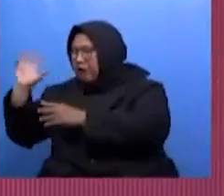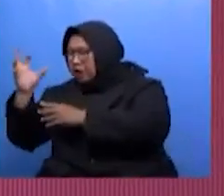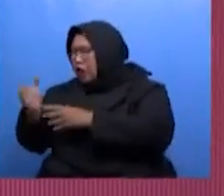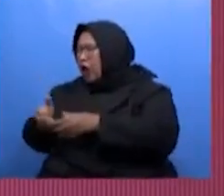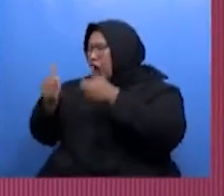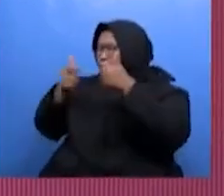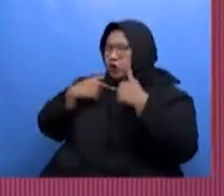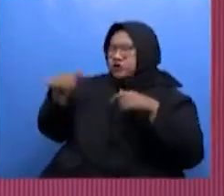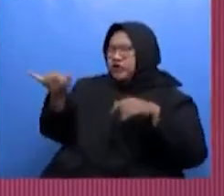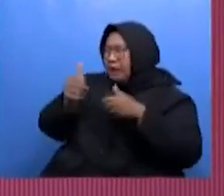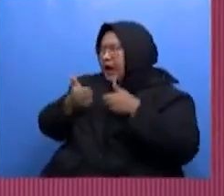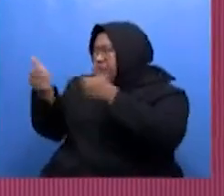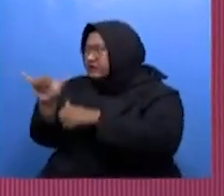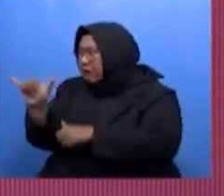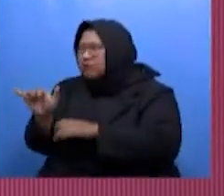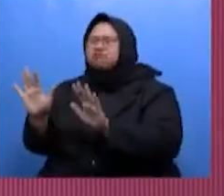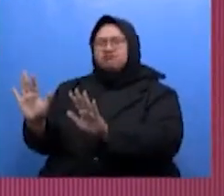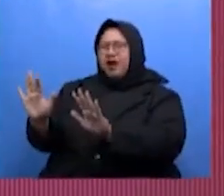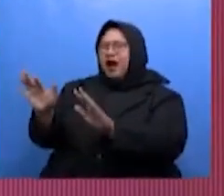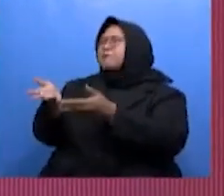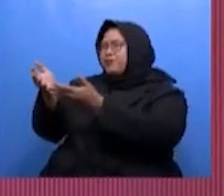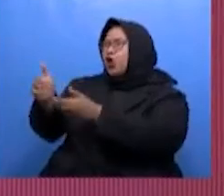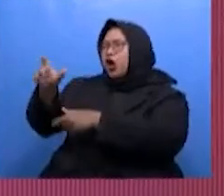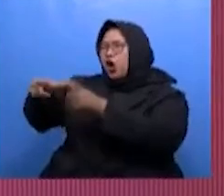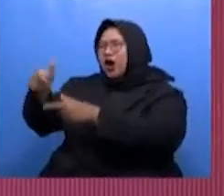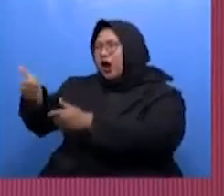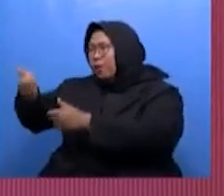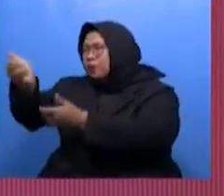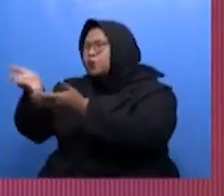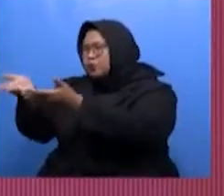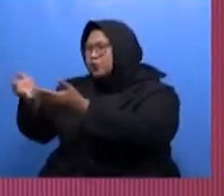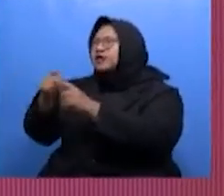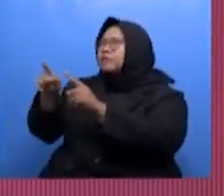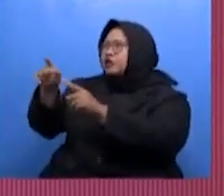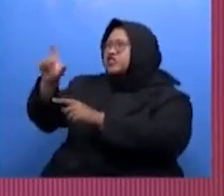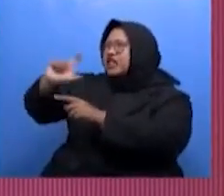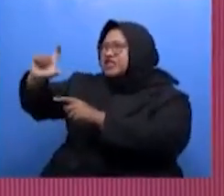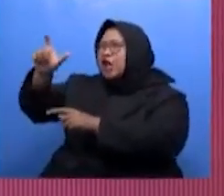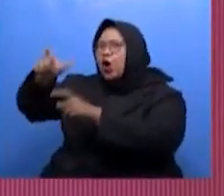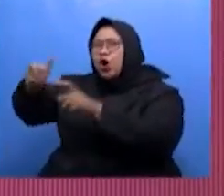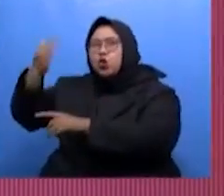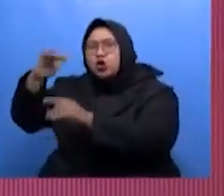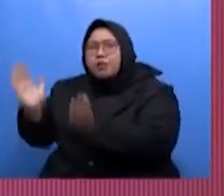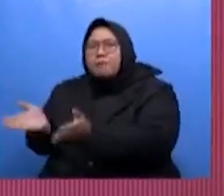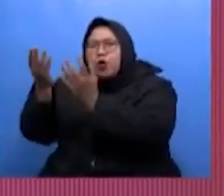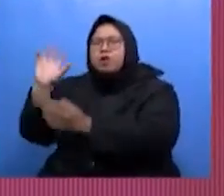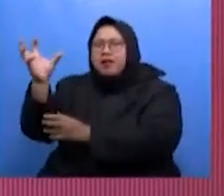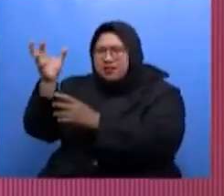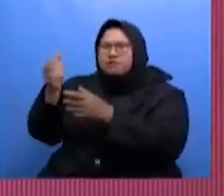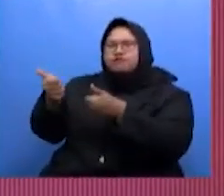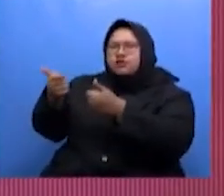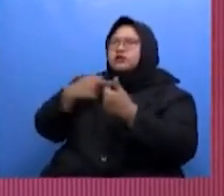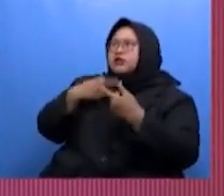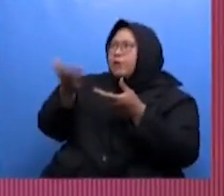kami hanya berkeinginan meneruskan apa yang menjadi cita-cita mereka bagaimana Kami ingin melayani rakyat dengan